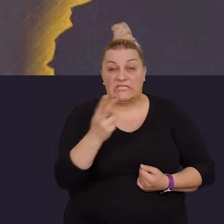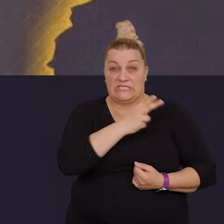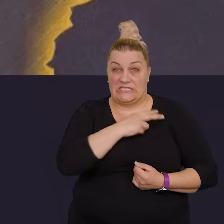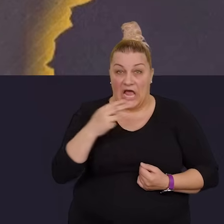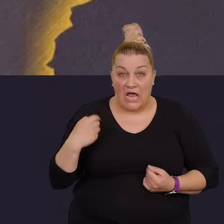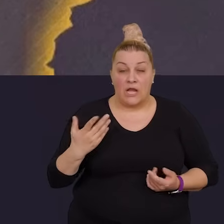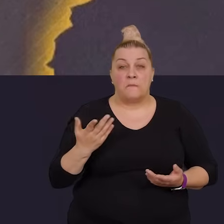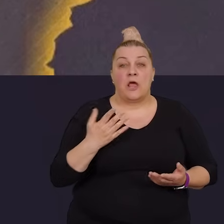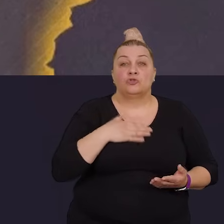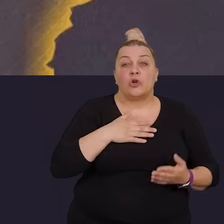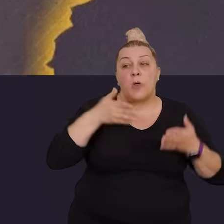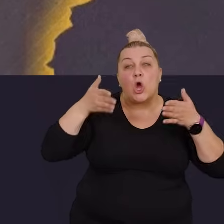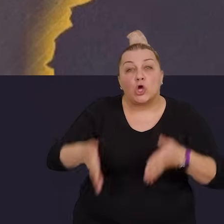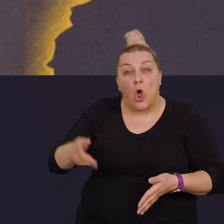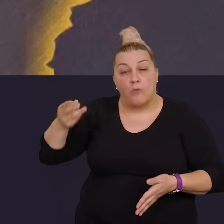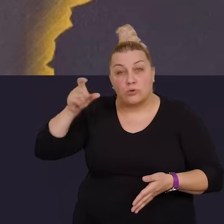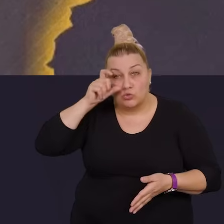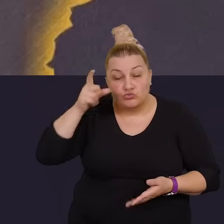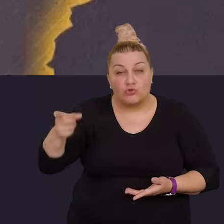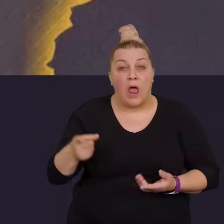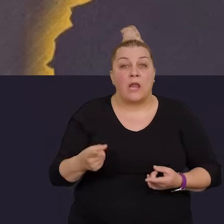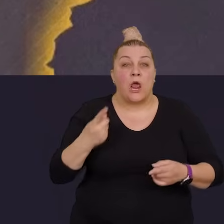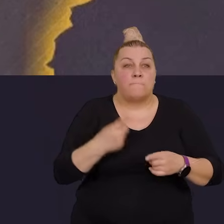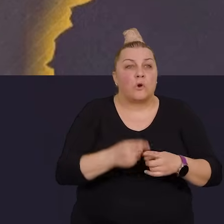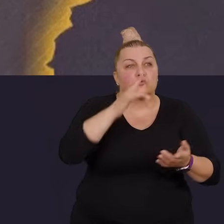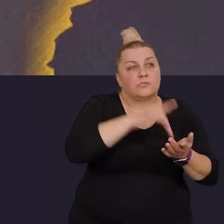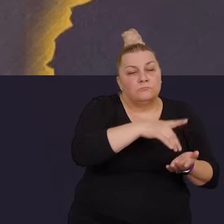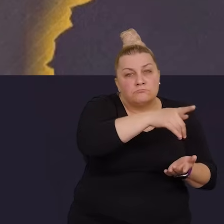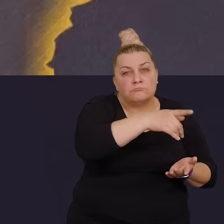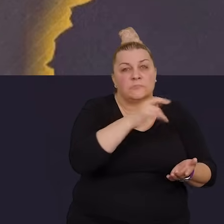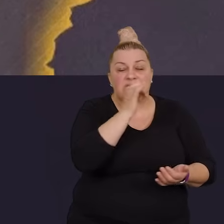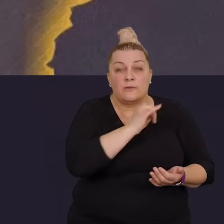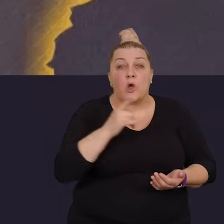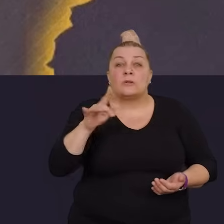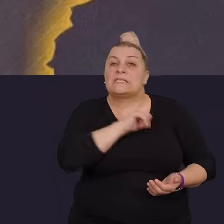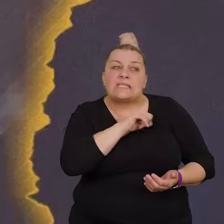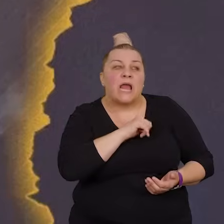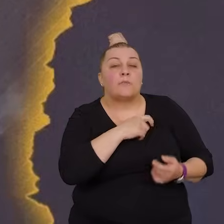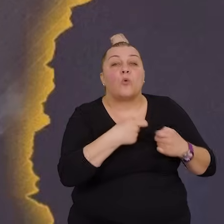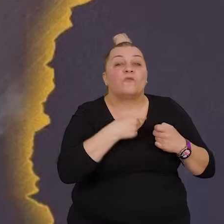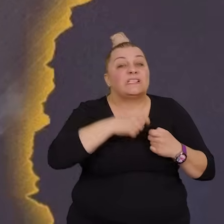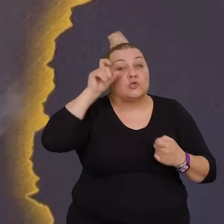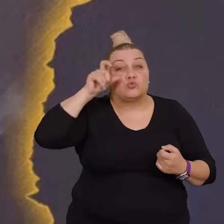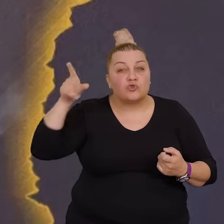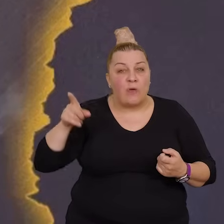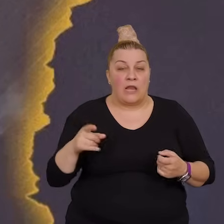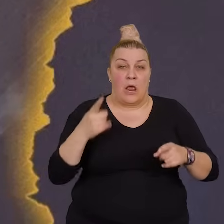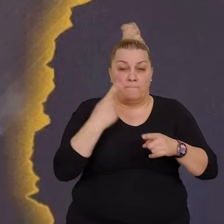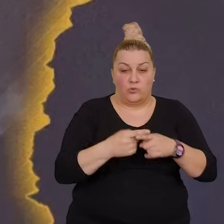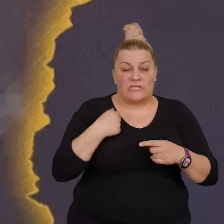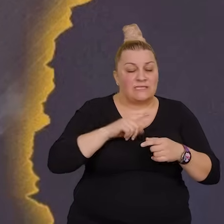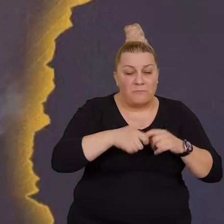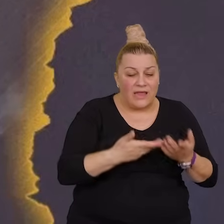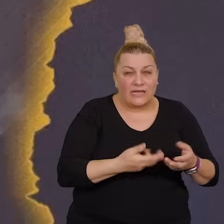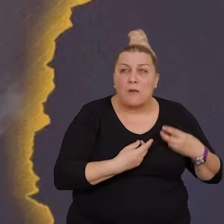Odli smo naravno na Tuđmanovi grob i odli smo na Medved gdje smo snimali. Zanimalo ga je sve u vezi Tuđmana. On je pogledao sve materijale koje sam ima